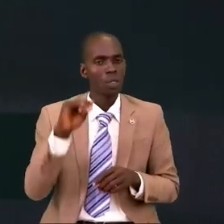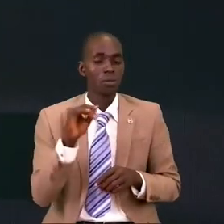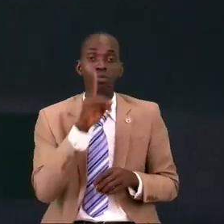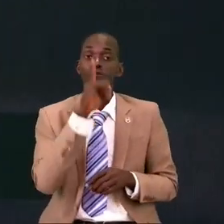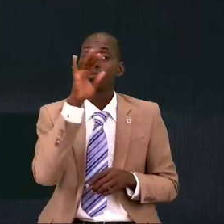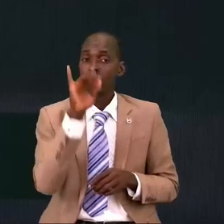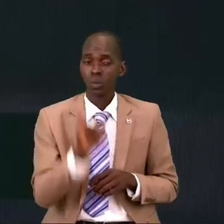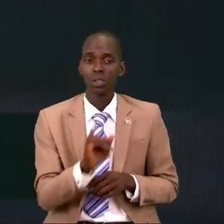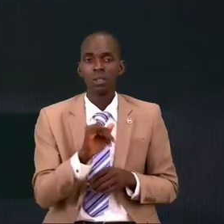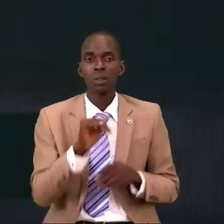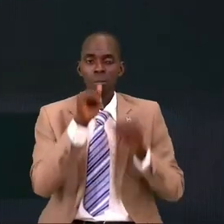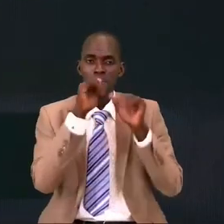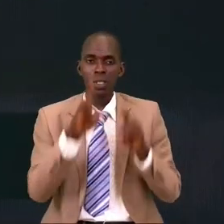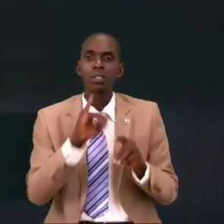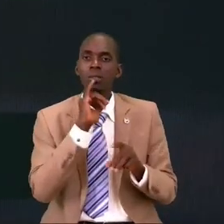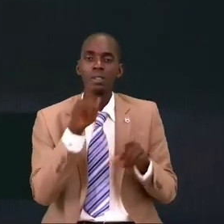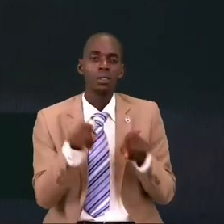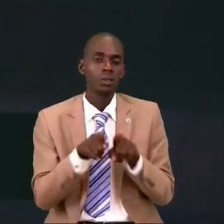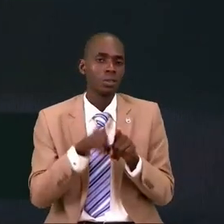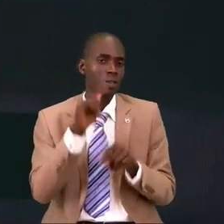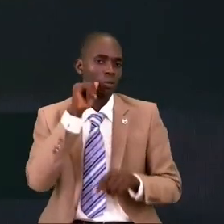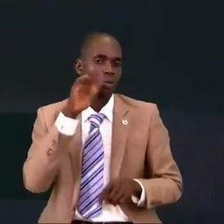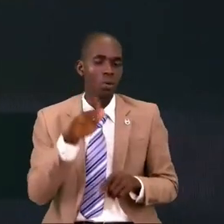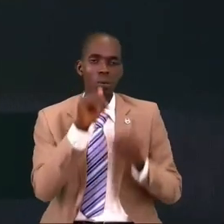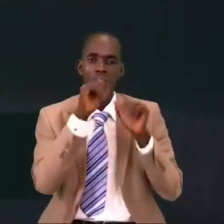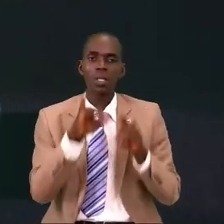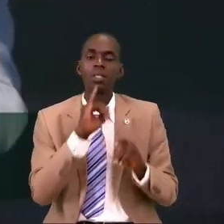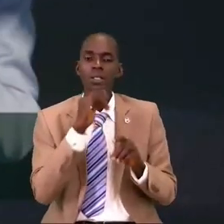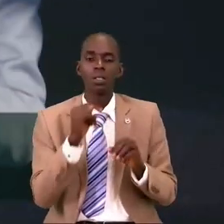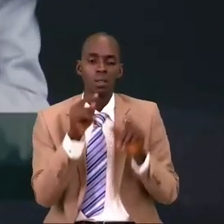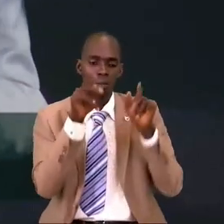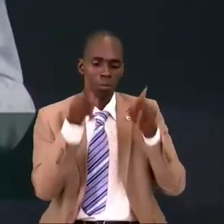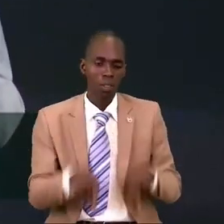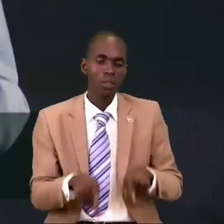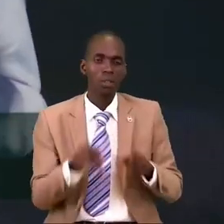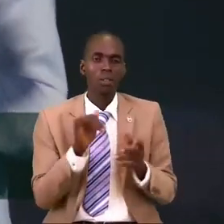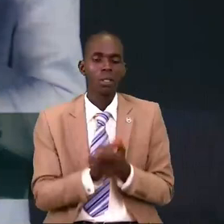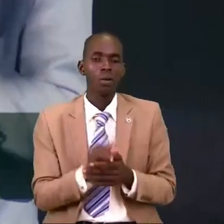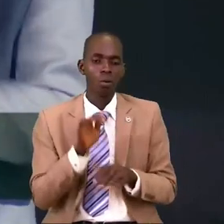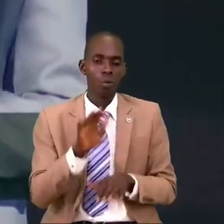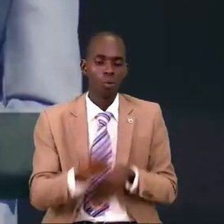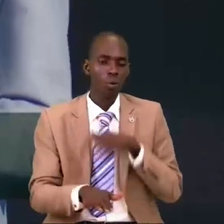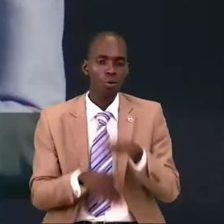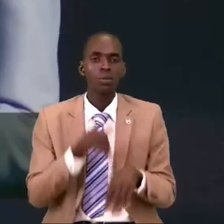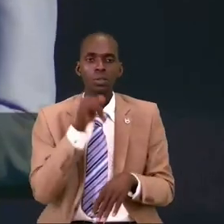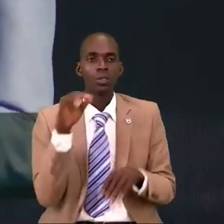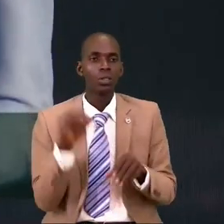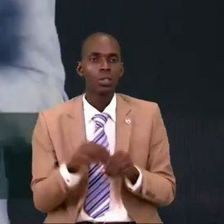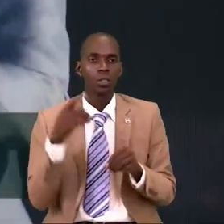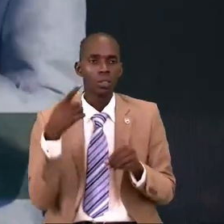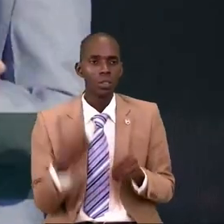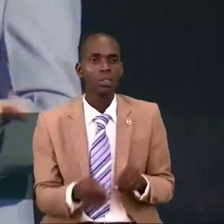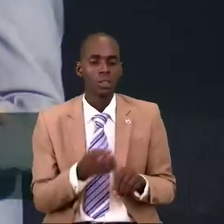Heureuse la personne qui ne marche pas selon le conseil des méchants, qui ne s'arrête pas sur la voie